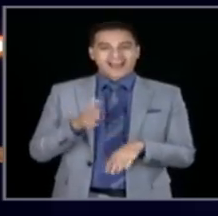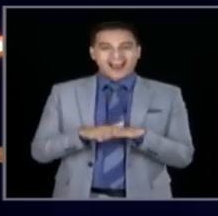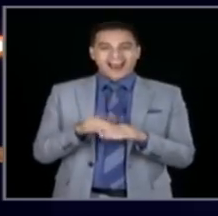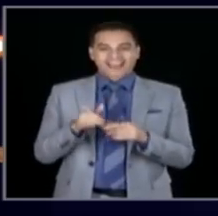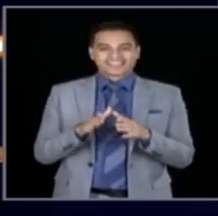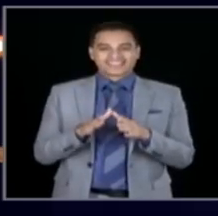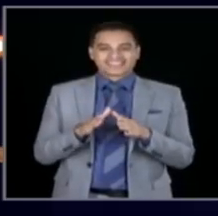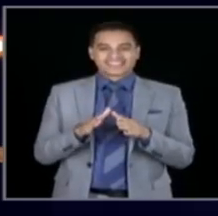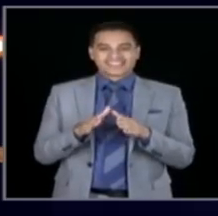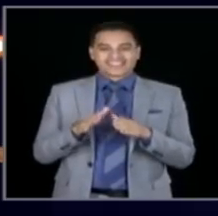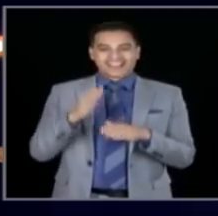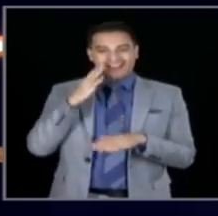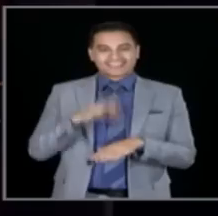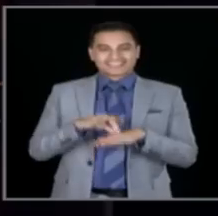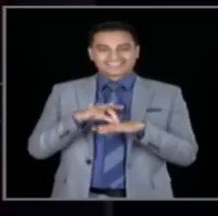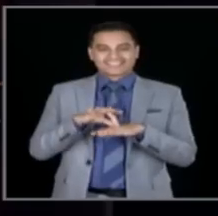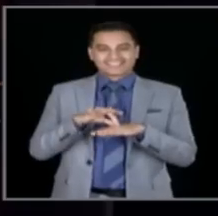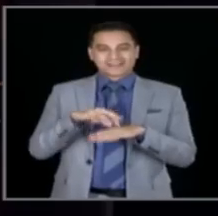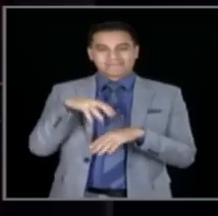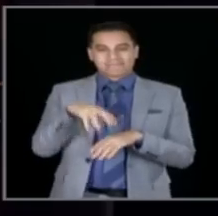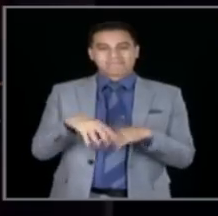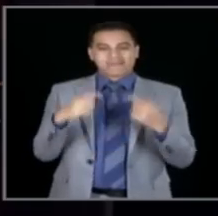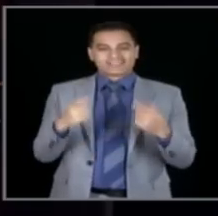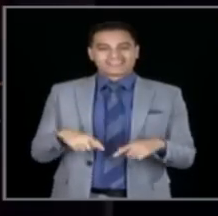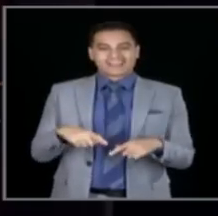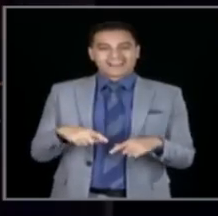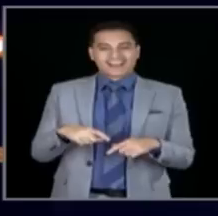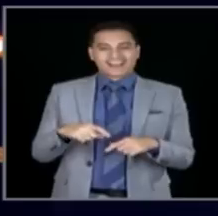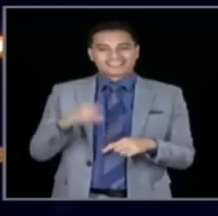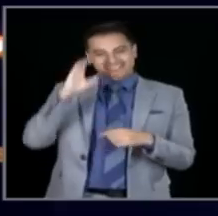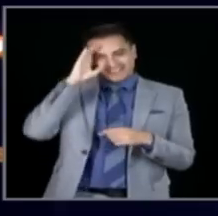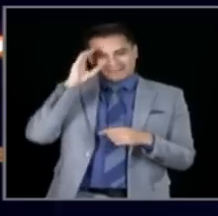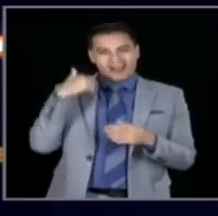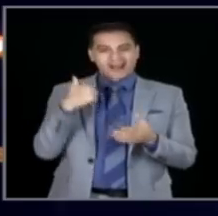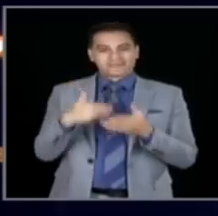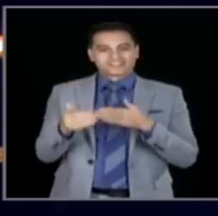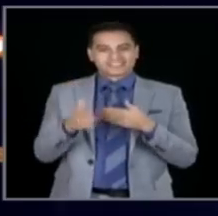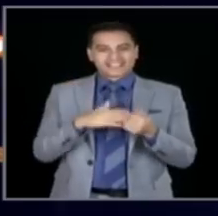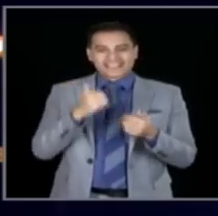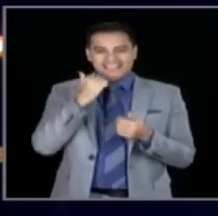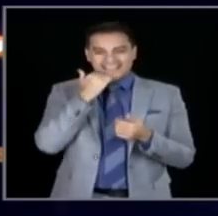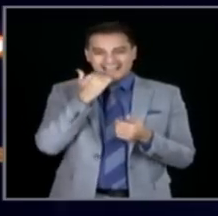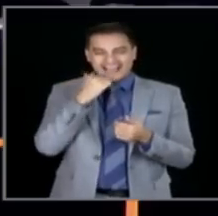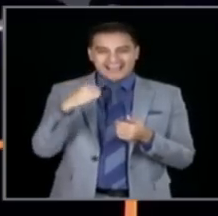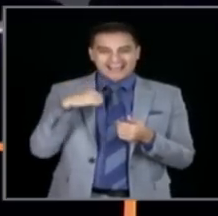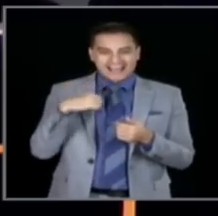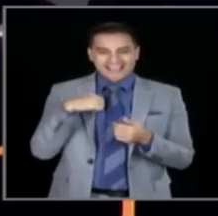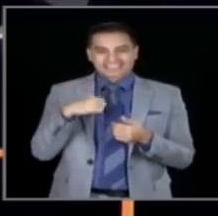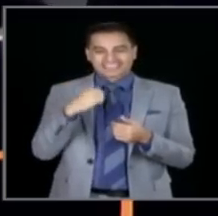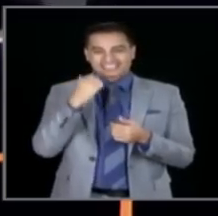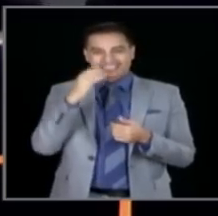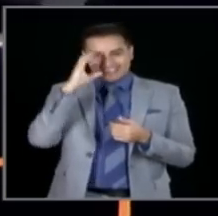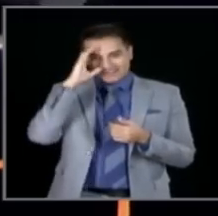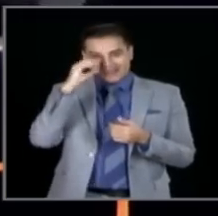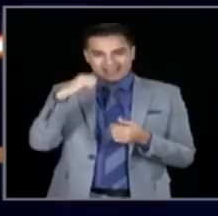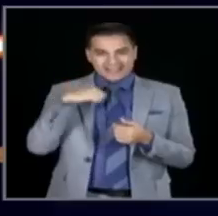اساس ان انتوا من منطقه الزمالك. موافقين جدا. ماليش دعوه انا بفريق الزمالك، مش عايز مشاكل. بالعكس، ممكن تبقى لفته